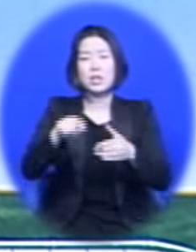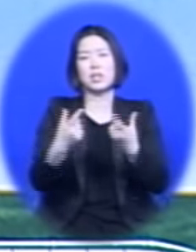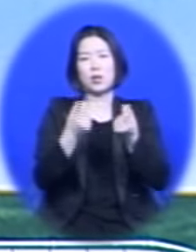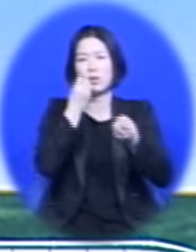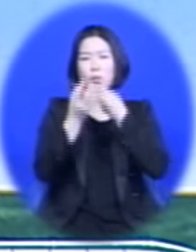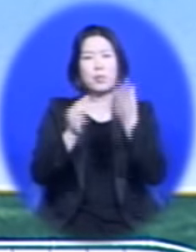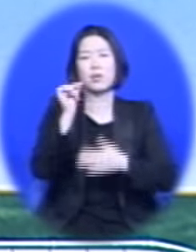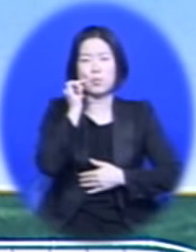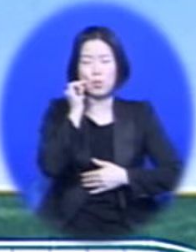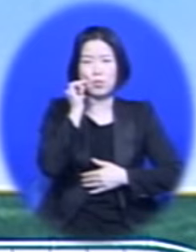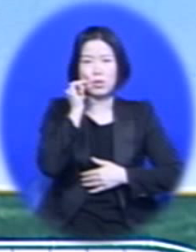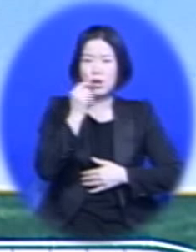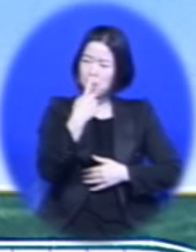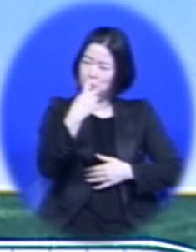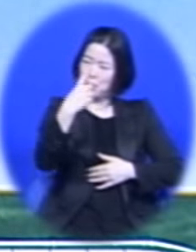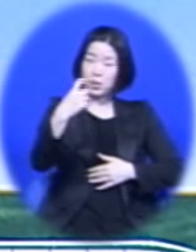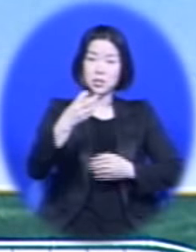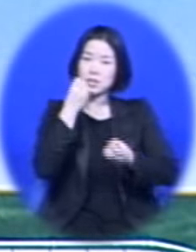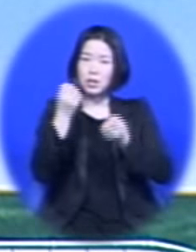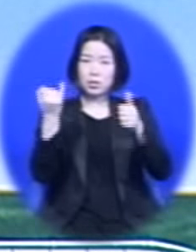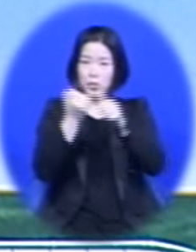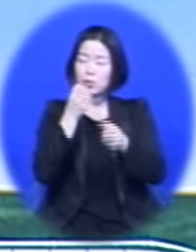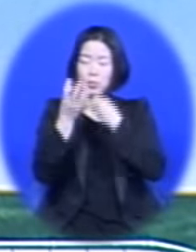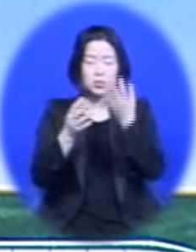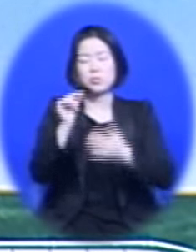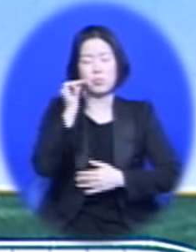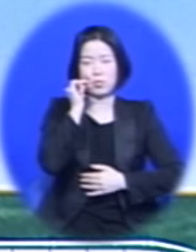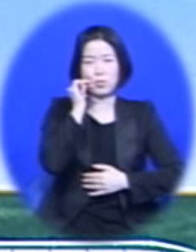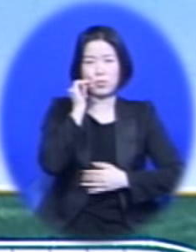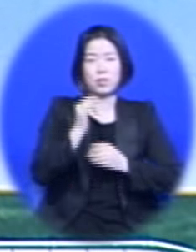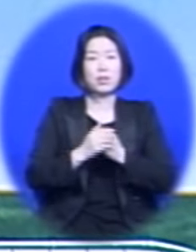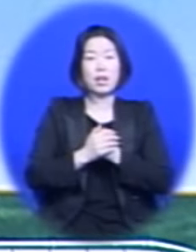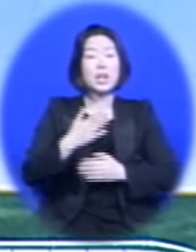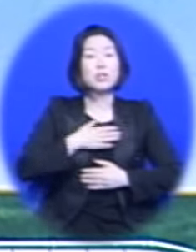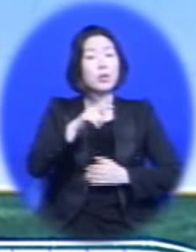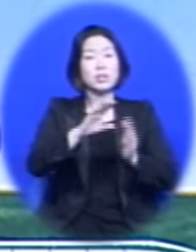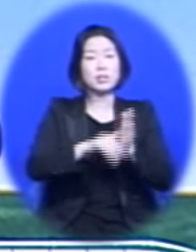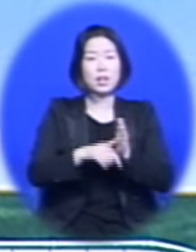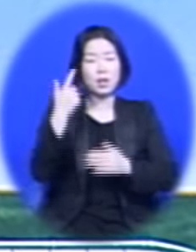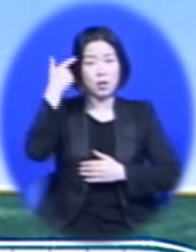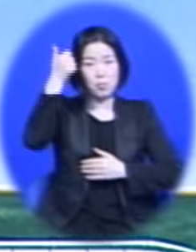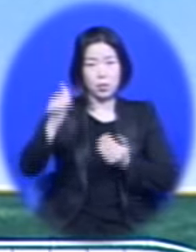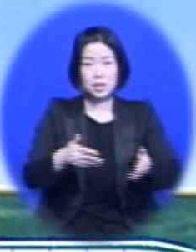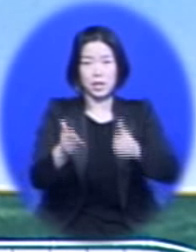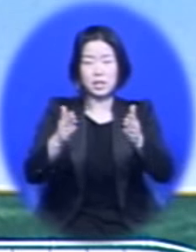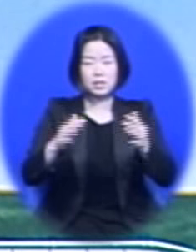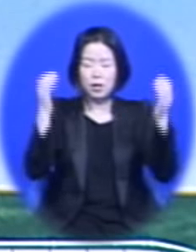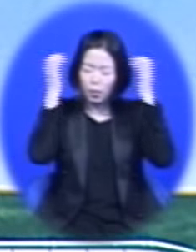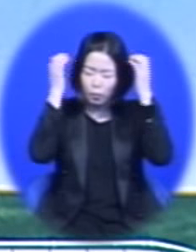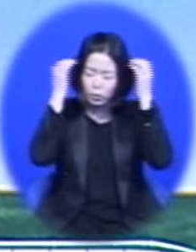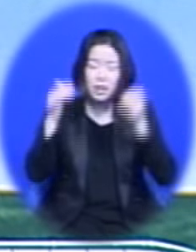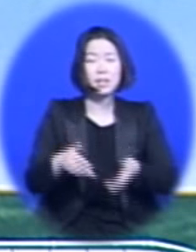못했어요. 낭만적인 그런 프로포즈 못했어요. 저는 그때 목사의 길은 고생하는